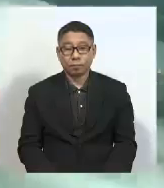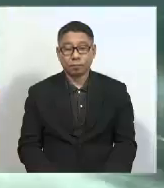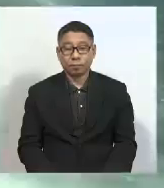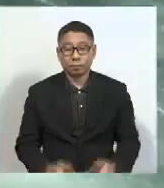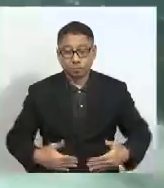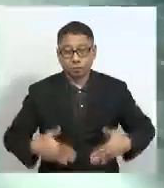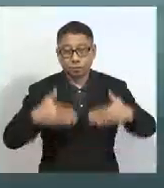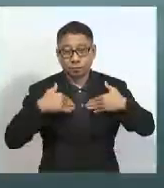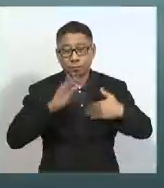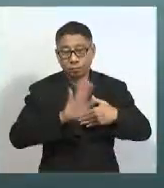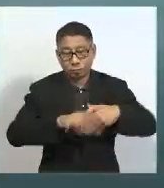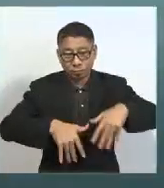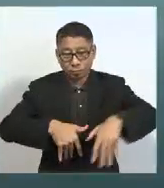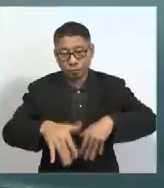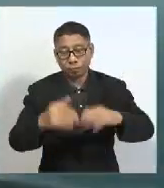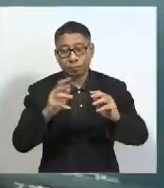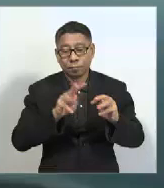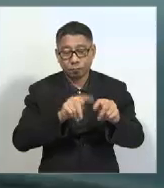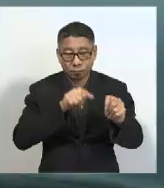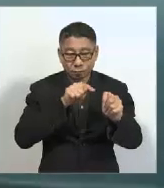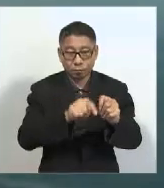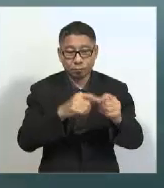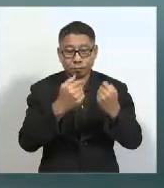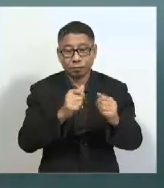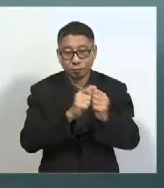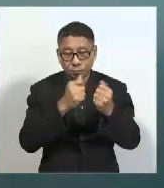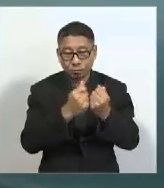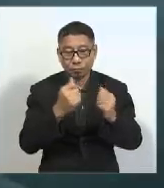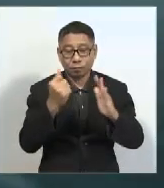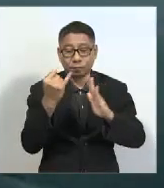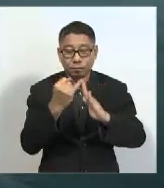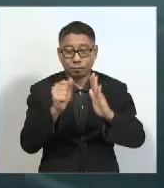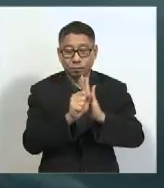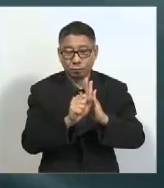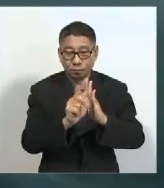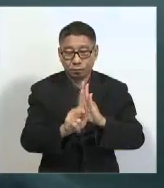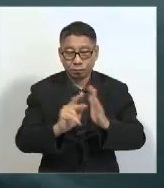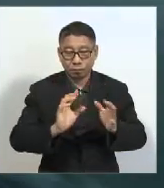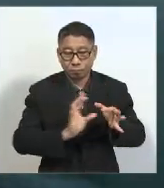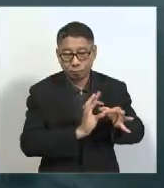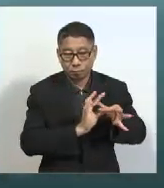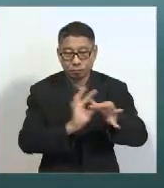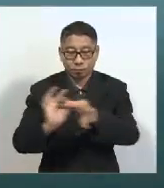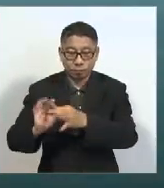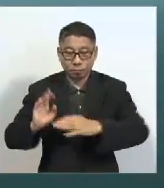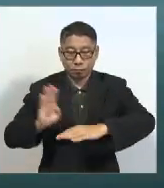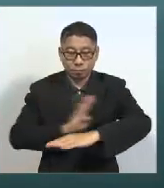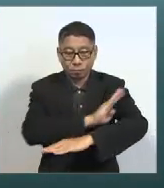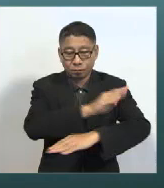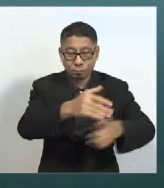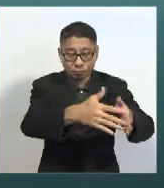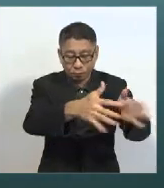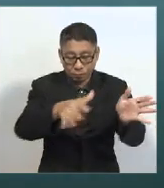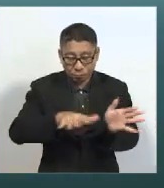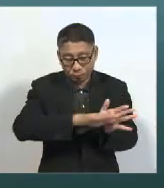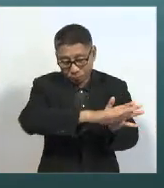วิถีชีวิตของชาวบ้านในพื้นที่ตำบลเหล่าปอแดงอำเภอเมืองสกลนครผูกพันกับบึงหนองหารมาตั้งแต่บรรพบุ